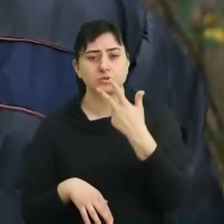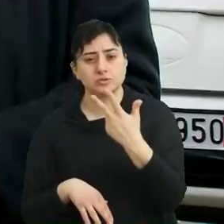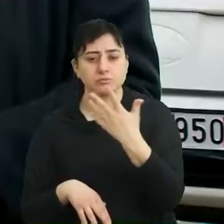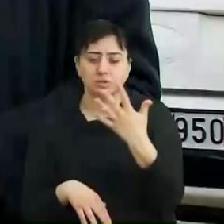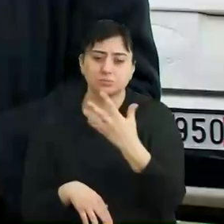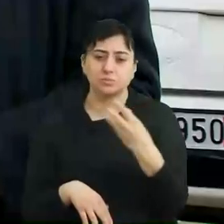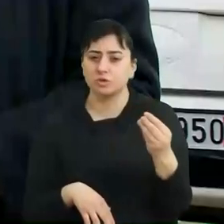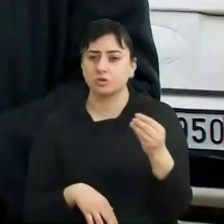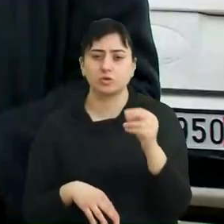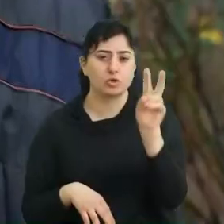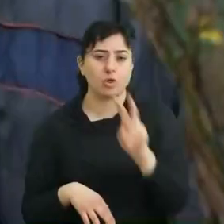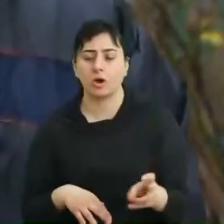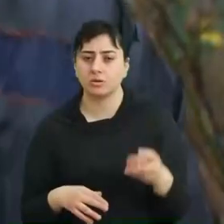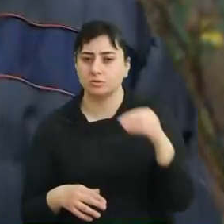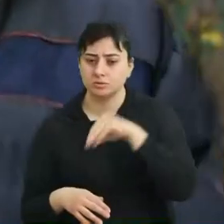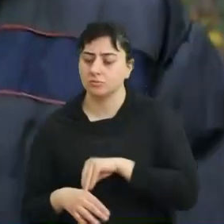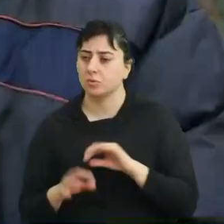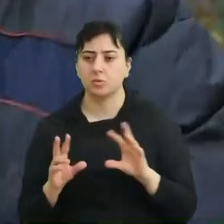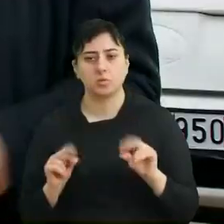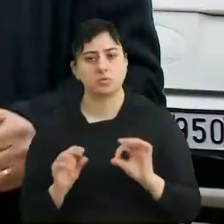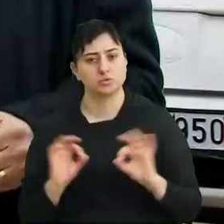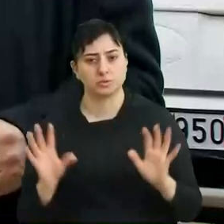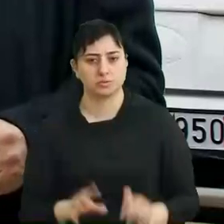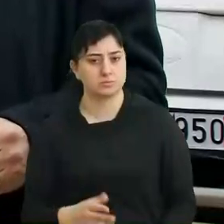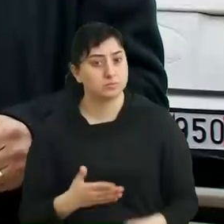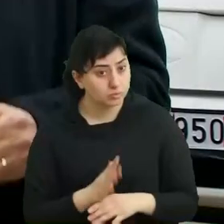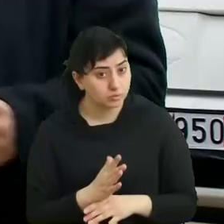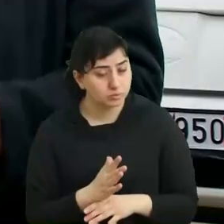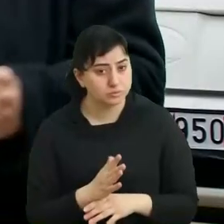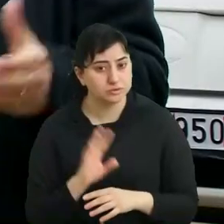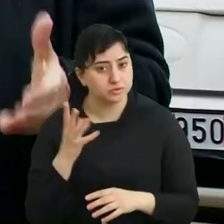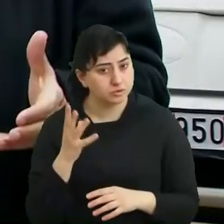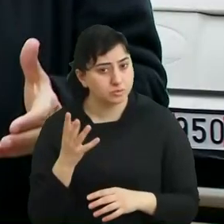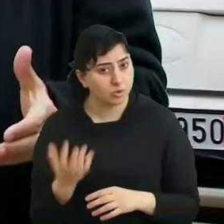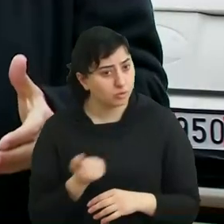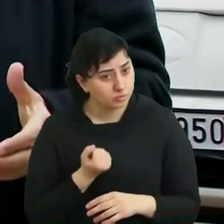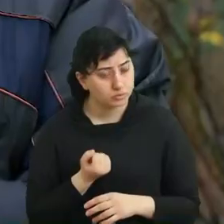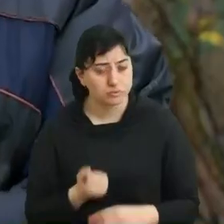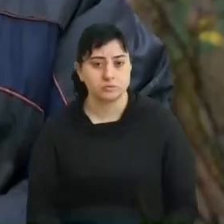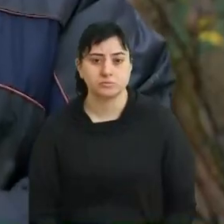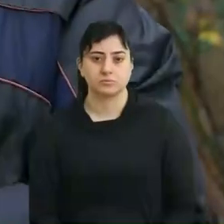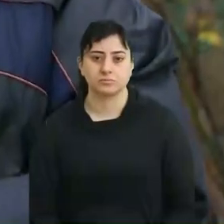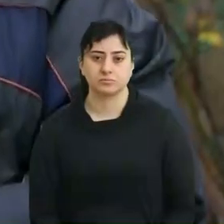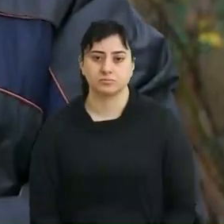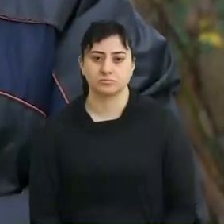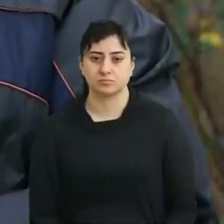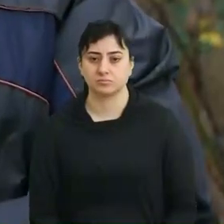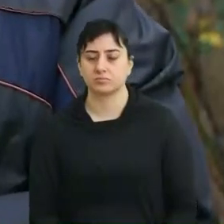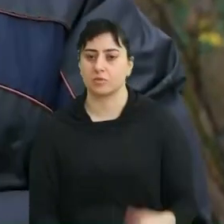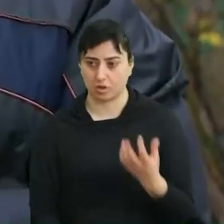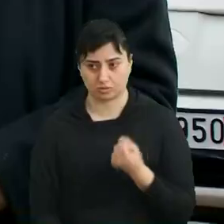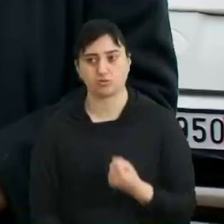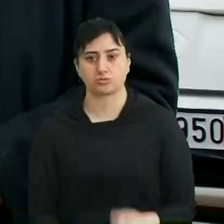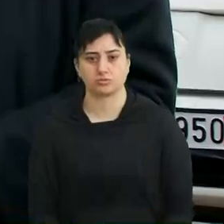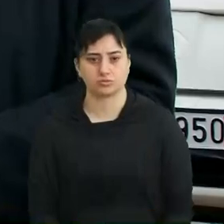milyon doları vallahi Indira Gandhi diyorlar ha. Hadi be. O kadar alıyorlar yani ha? Almazlar mı